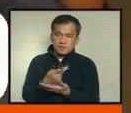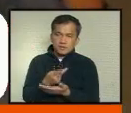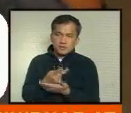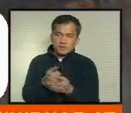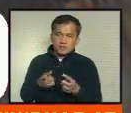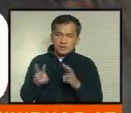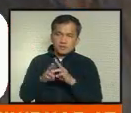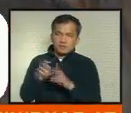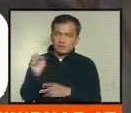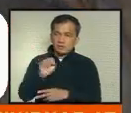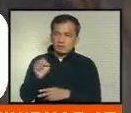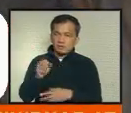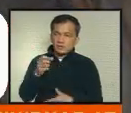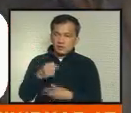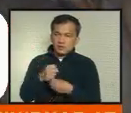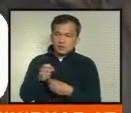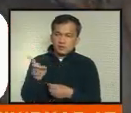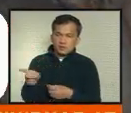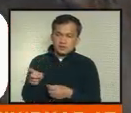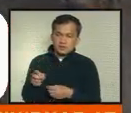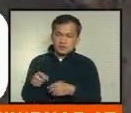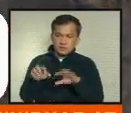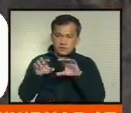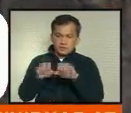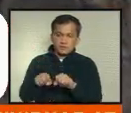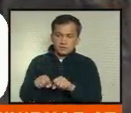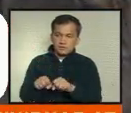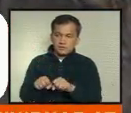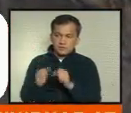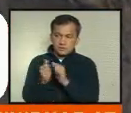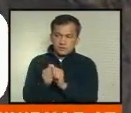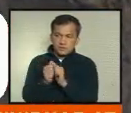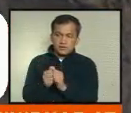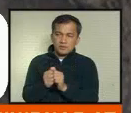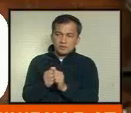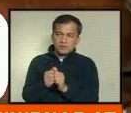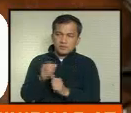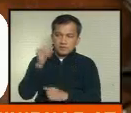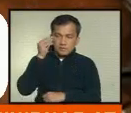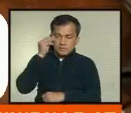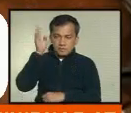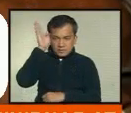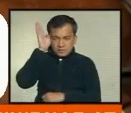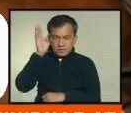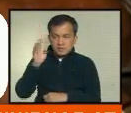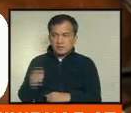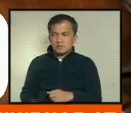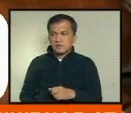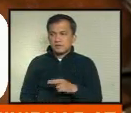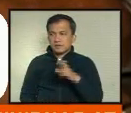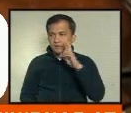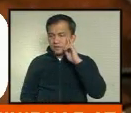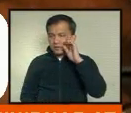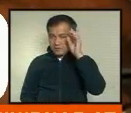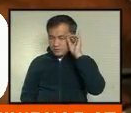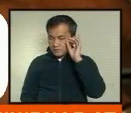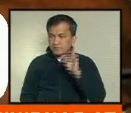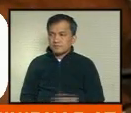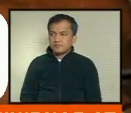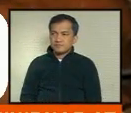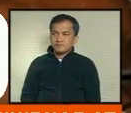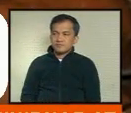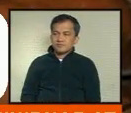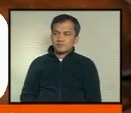shabu. Bukod sa kanya, arestado rin ang mga kasabwat na sina Michael Borja at Richard De La Cruz.